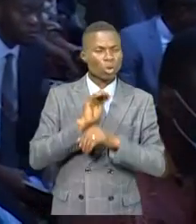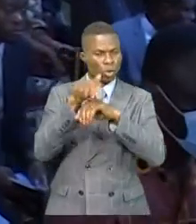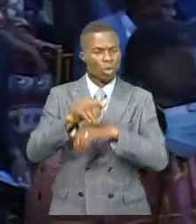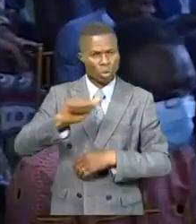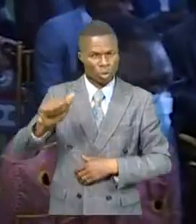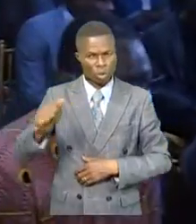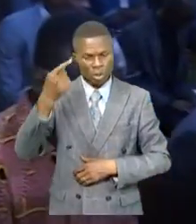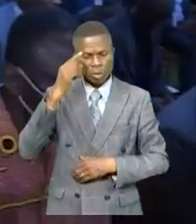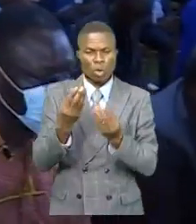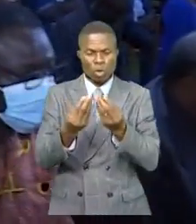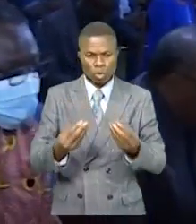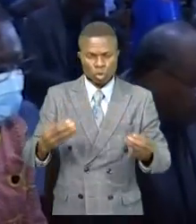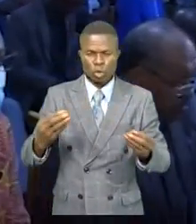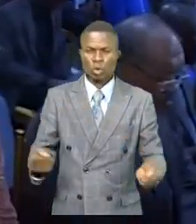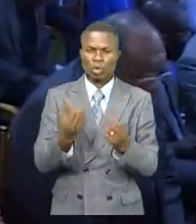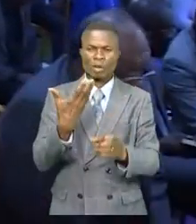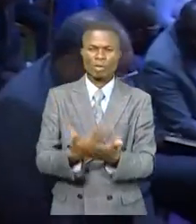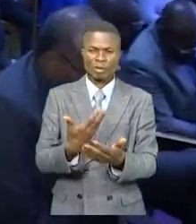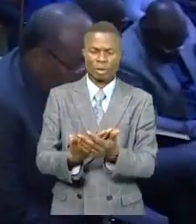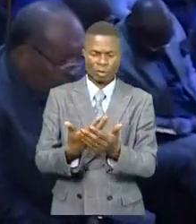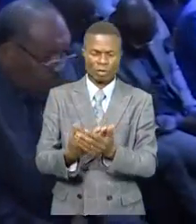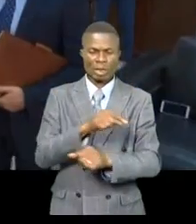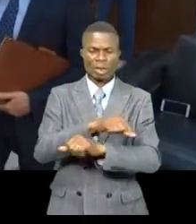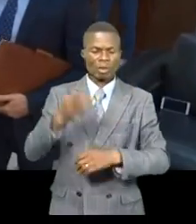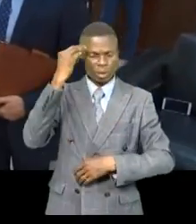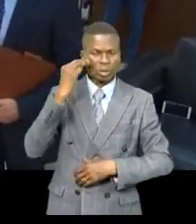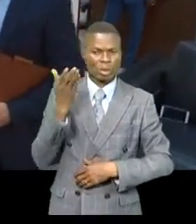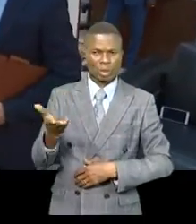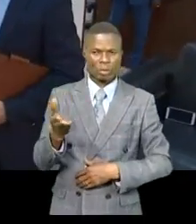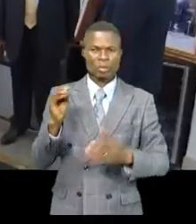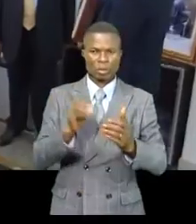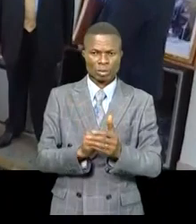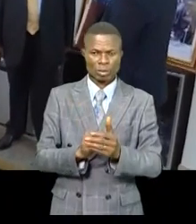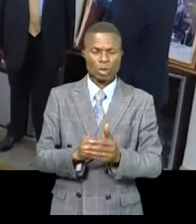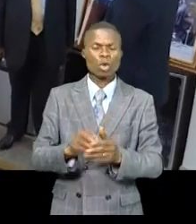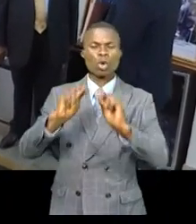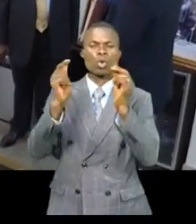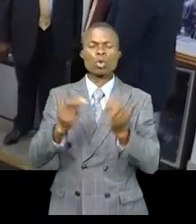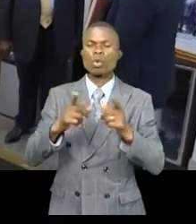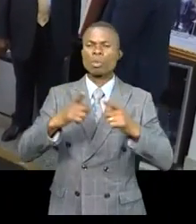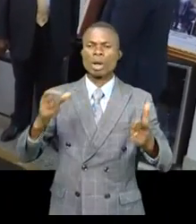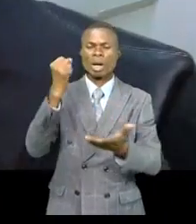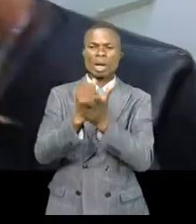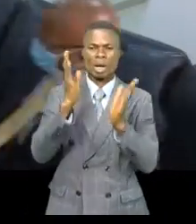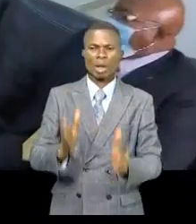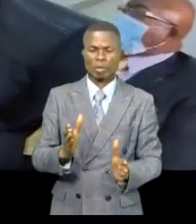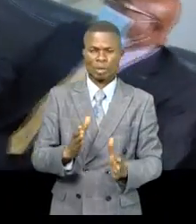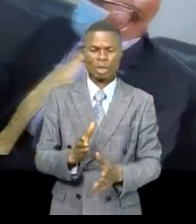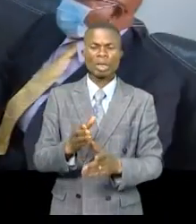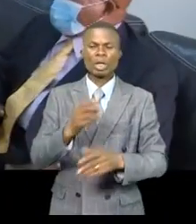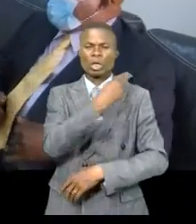personnellement pour résoudre dans un bref délai ces différents problèmes. Entre-temps, une forte délégation de l'ambassade de Suisse en